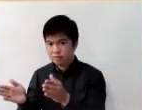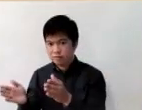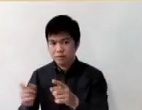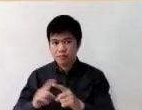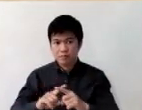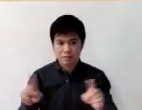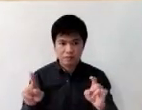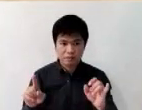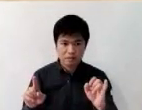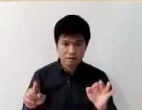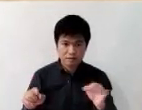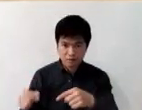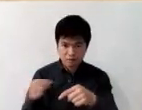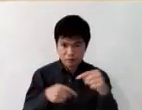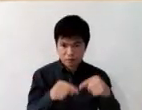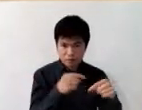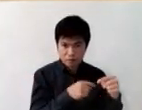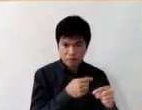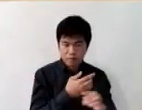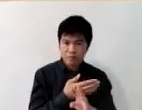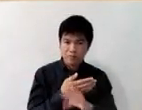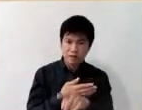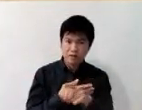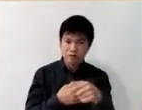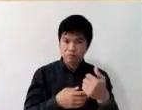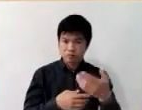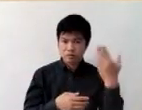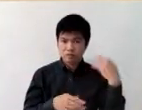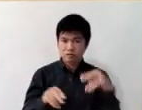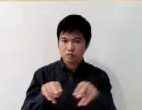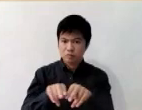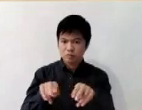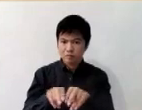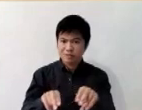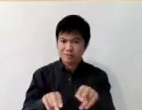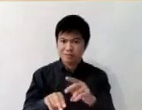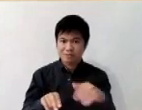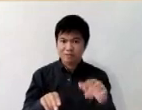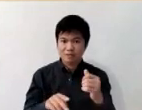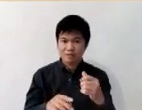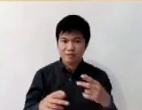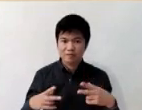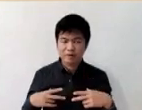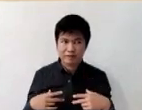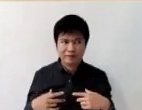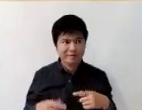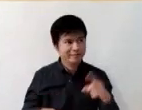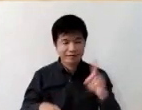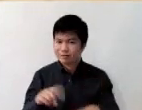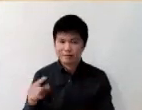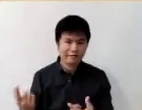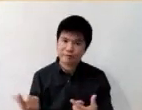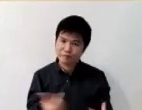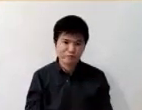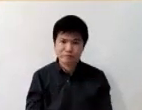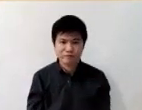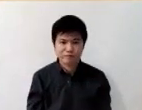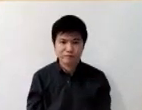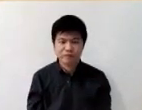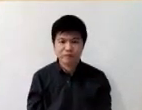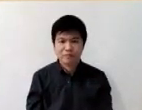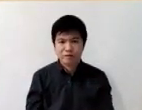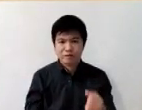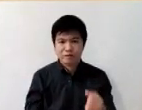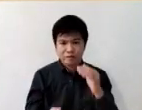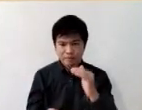want to go back, hindi mo yun magagawa kaagad. So every year, magbabawas ka ng number of school days para unti-unti, mamove ka ng